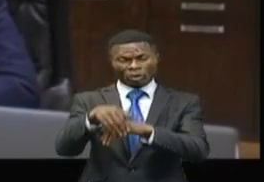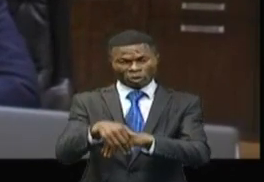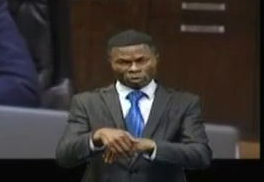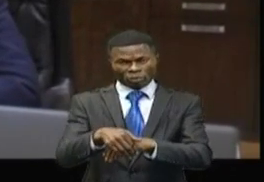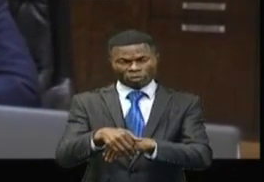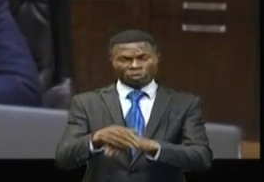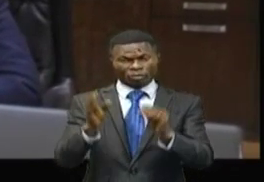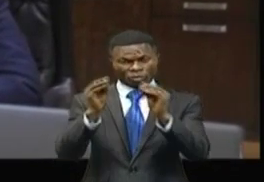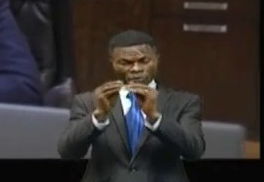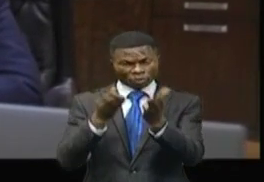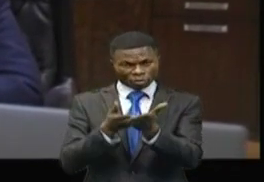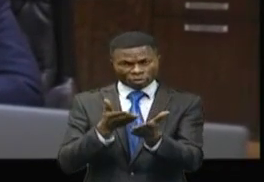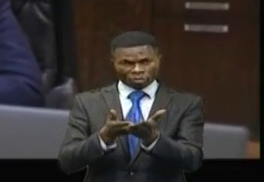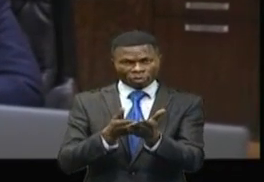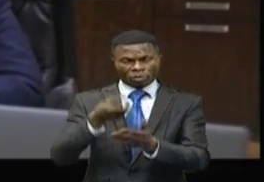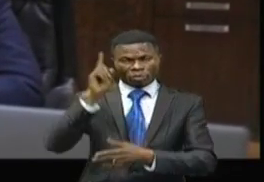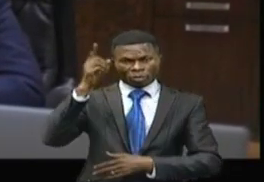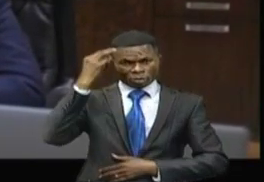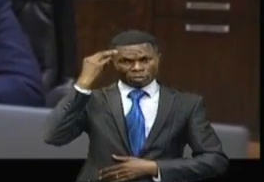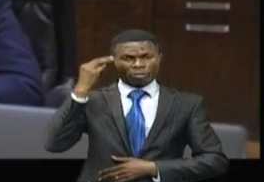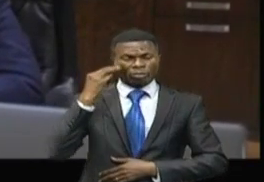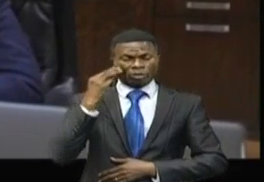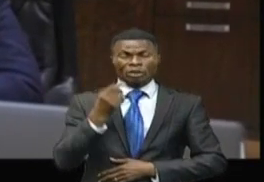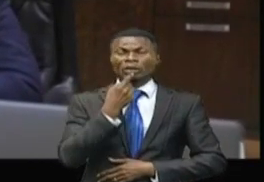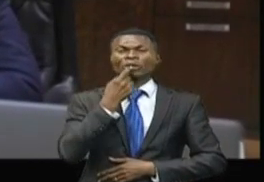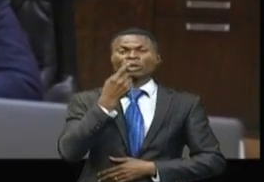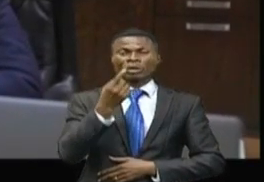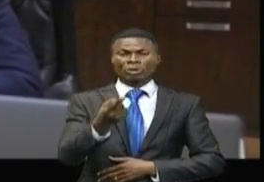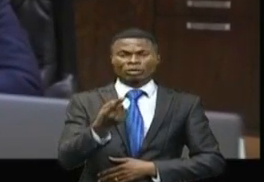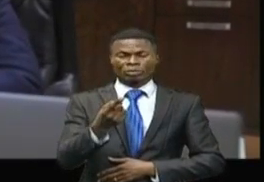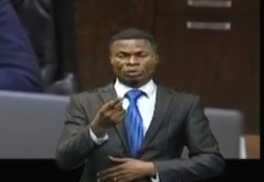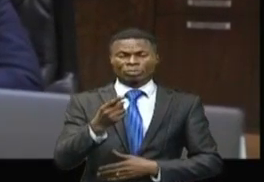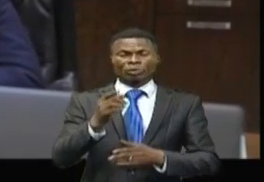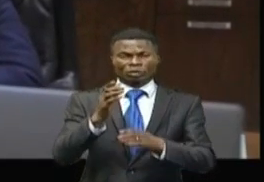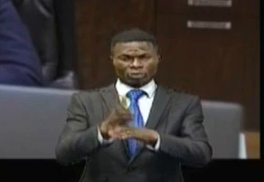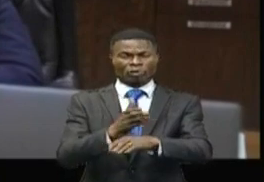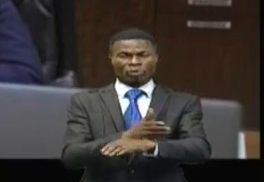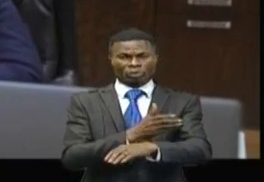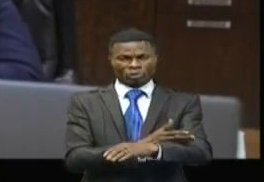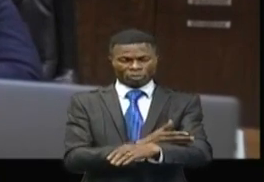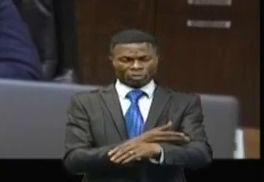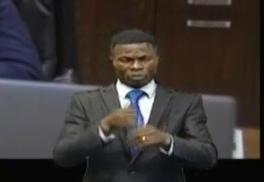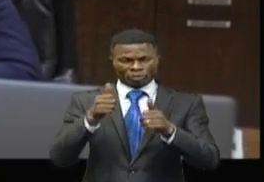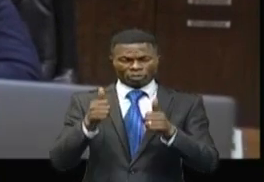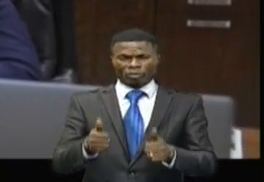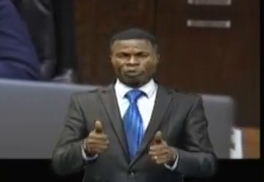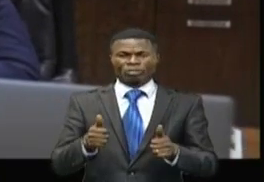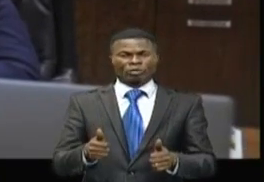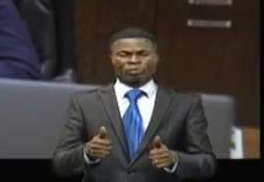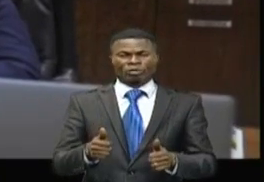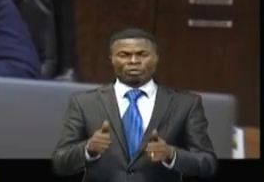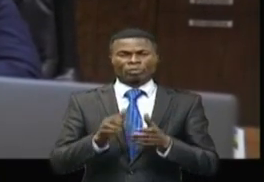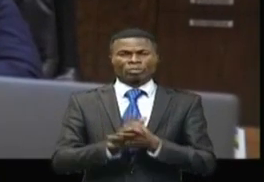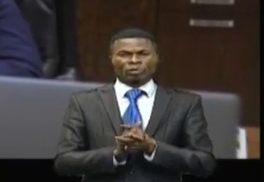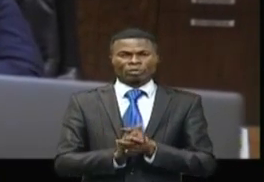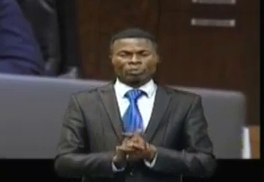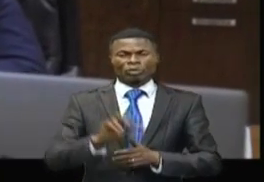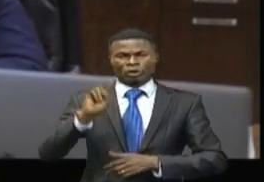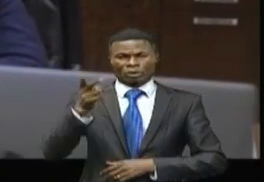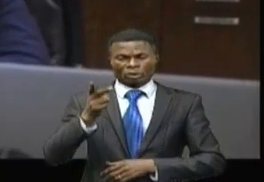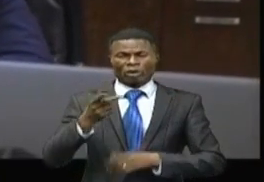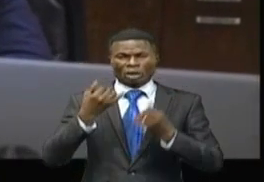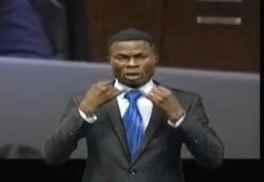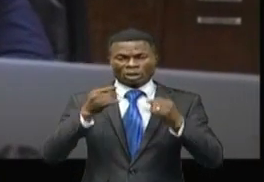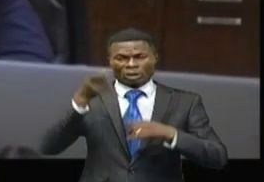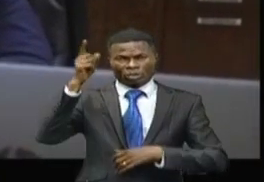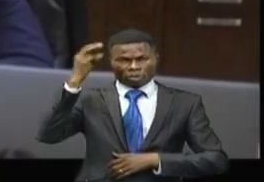concessionnaire le premier ministre a indiqué que les processus avance de manière satisfaisante en second lieu le